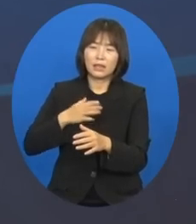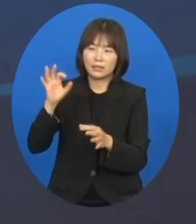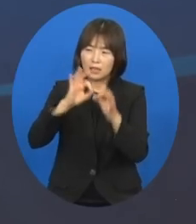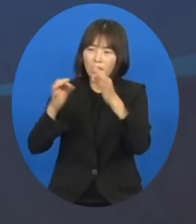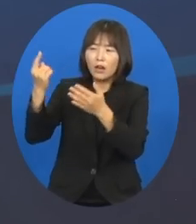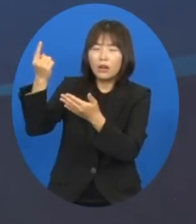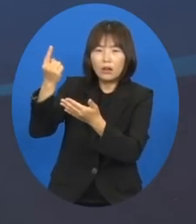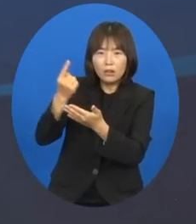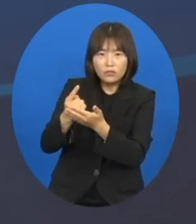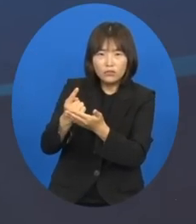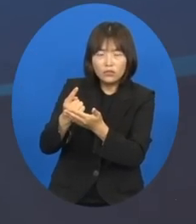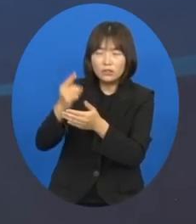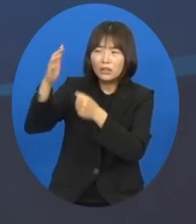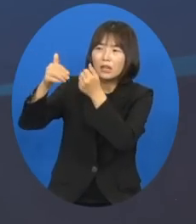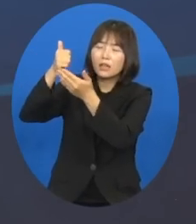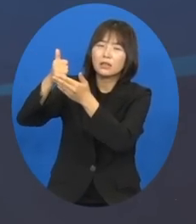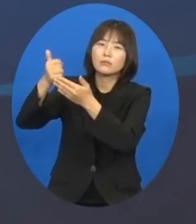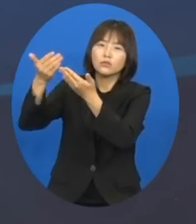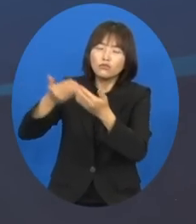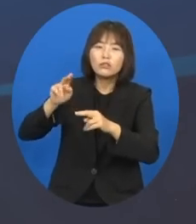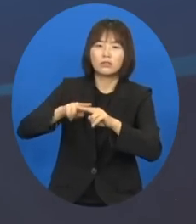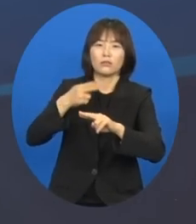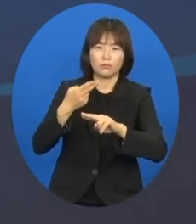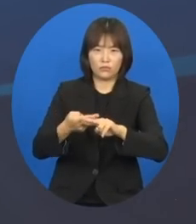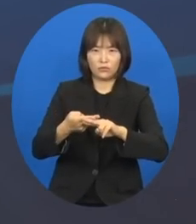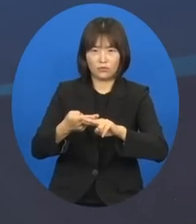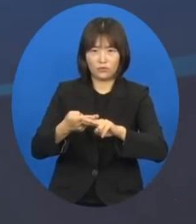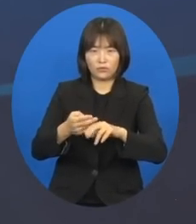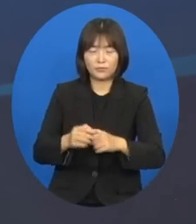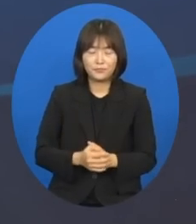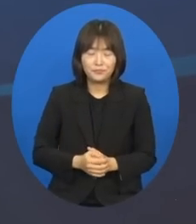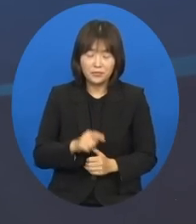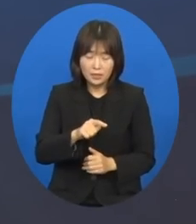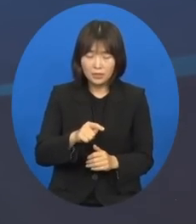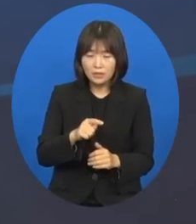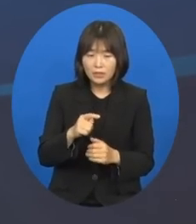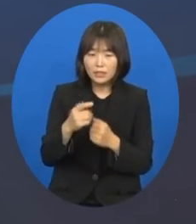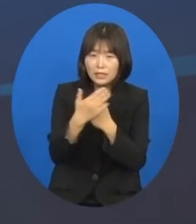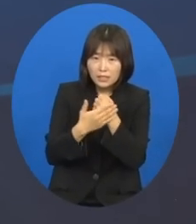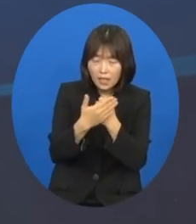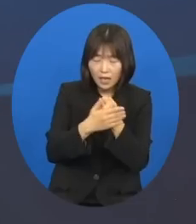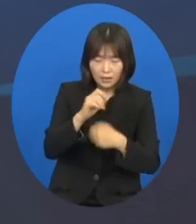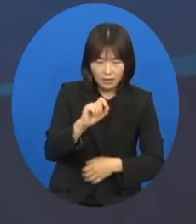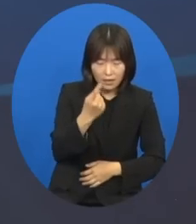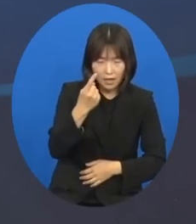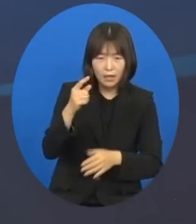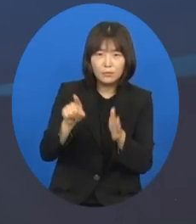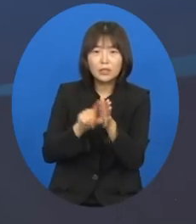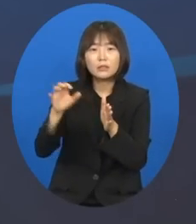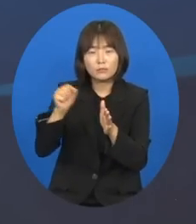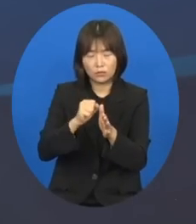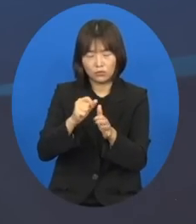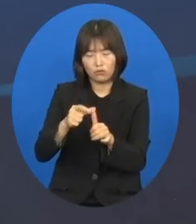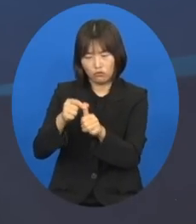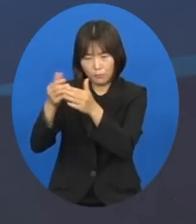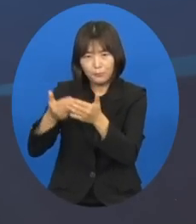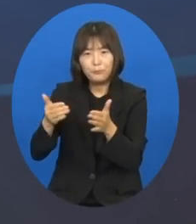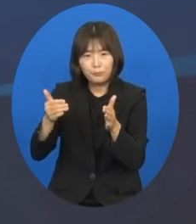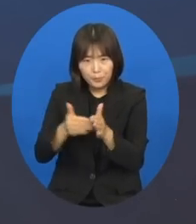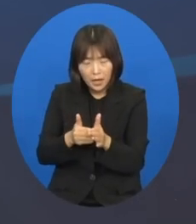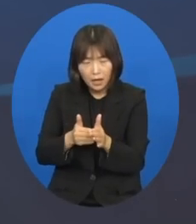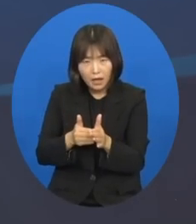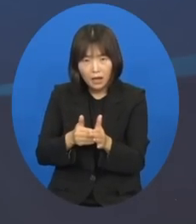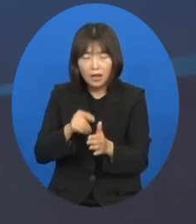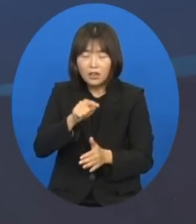너희가 그 은혜로 인하여 믿음으로 말미암아 구원을 얻었나니 이것이 너희에게서 난 것이 아니요 하나님의